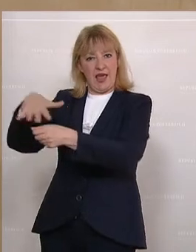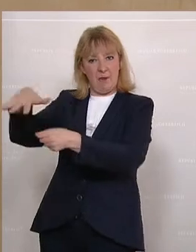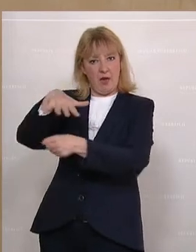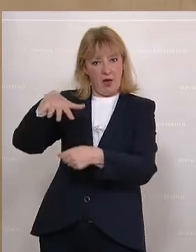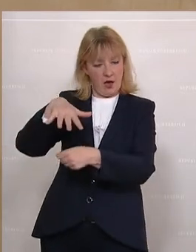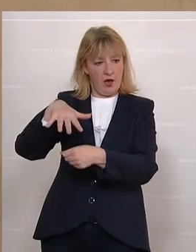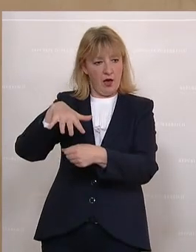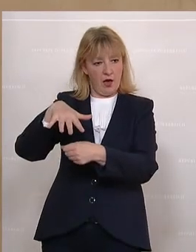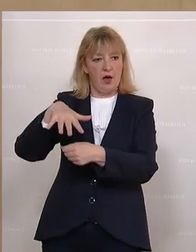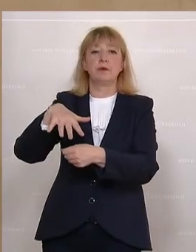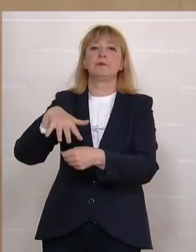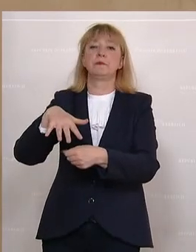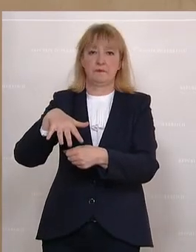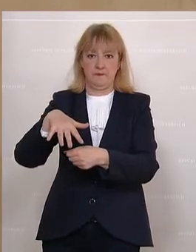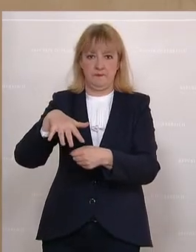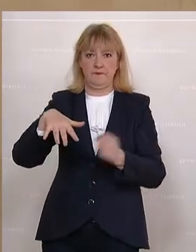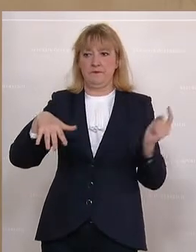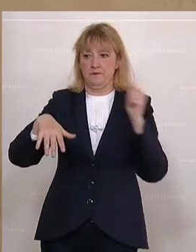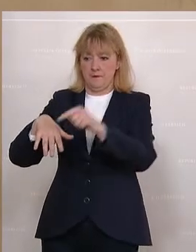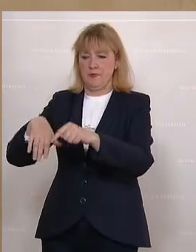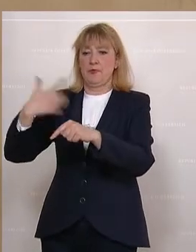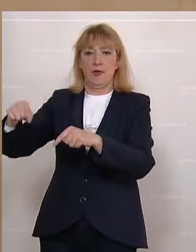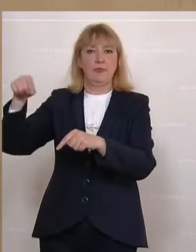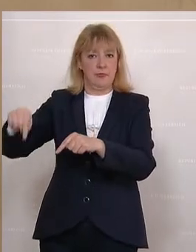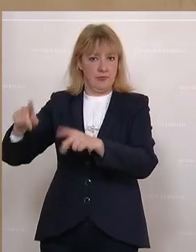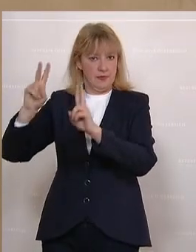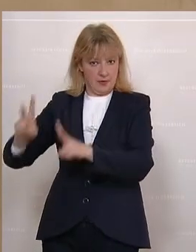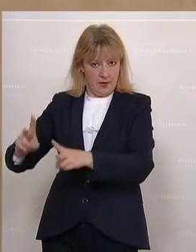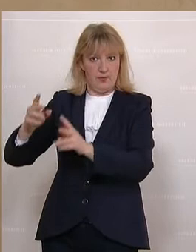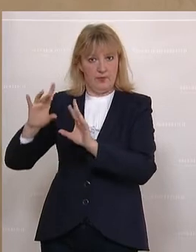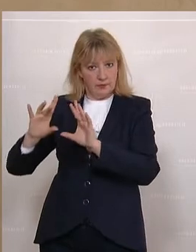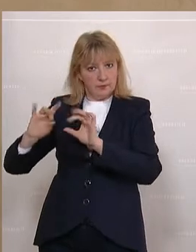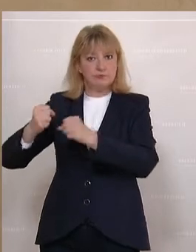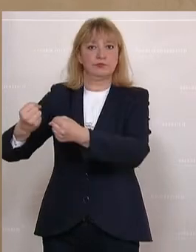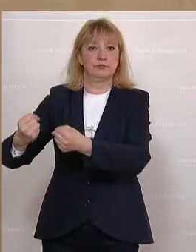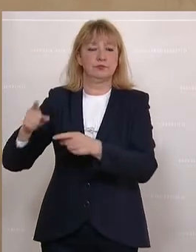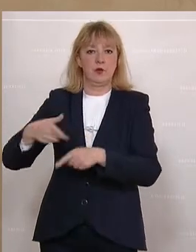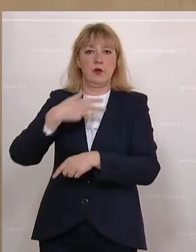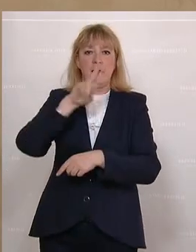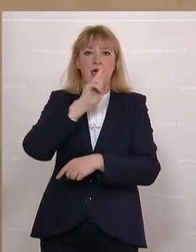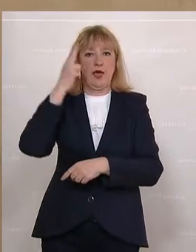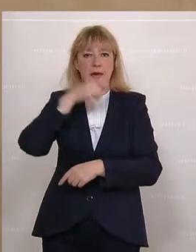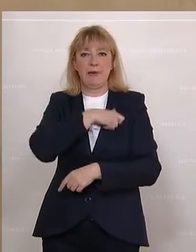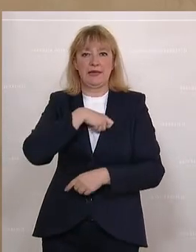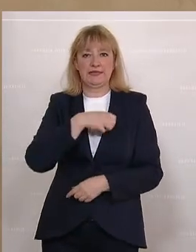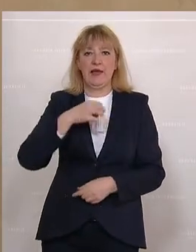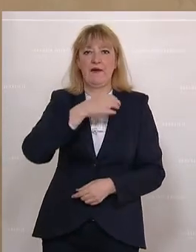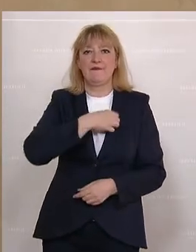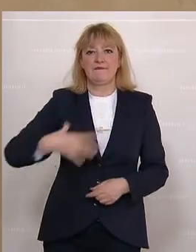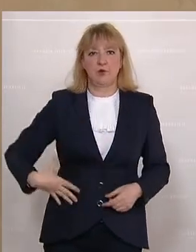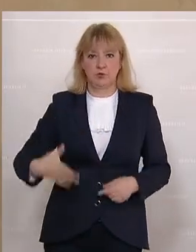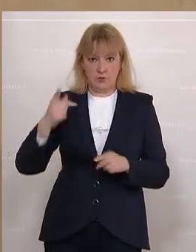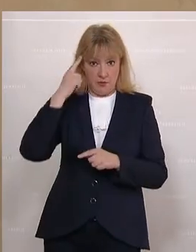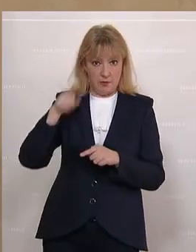zu den fördergebern kommt und diese dann auch tätig werden können und herr magister fuchs wenn sie das als schikane